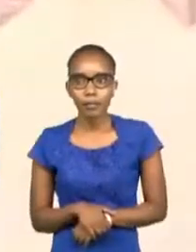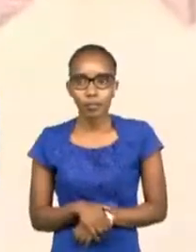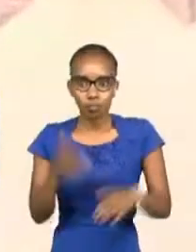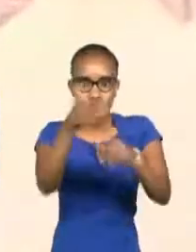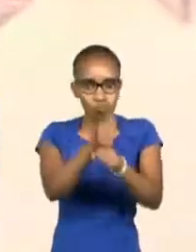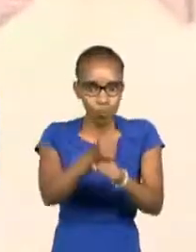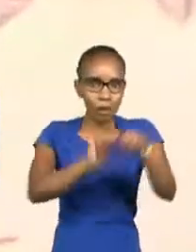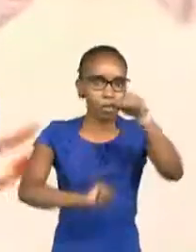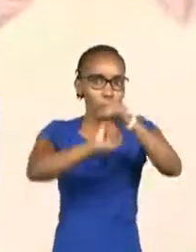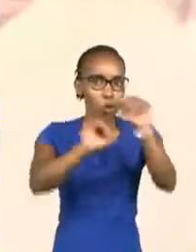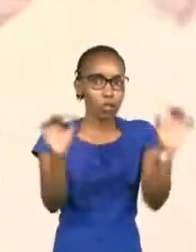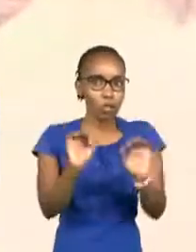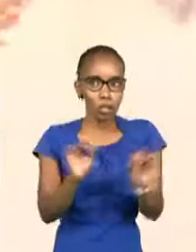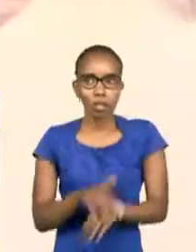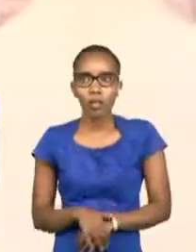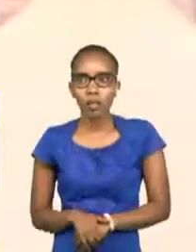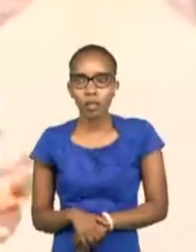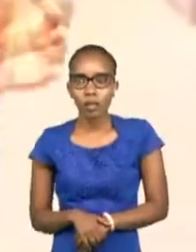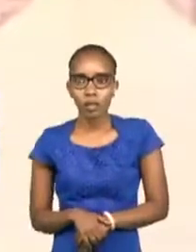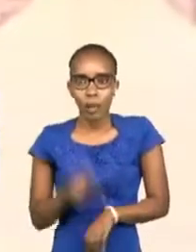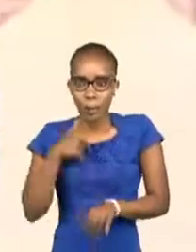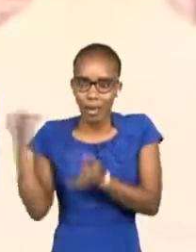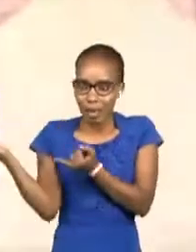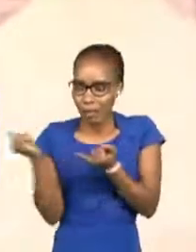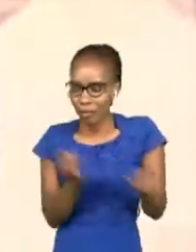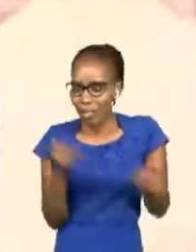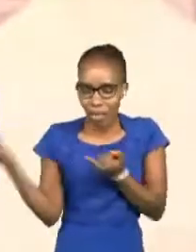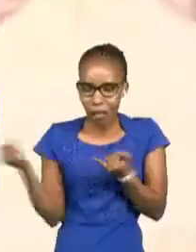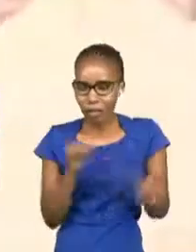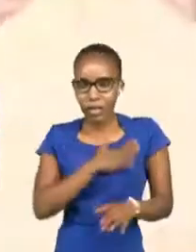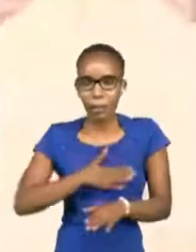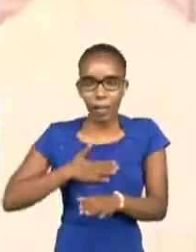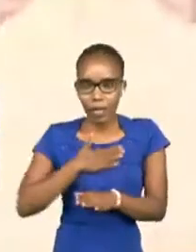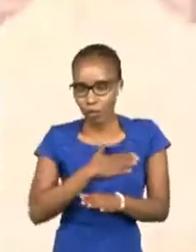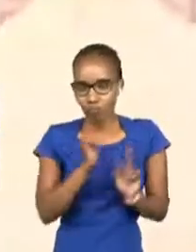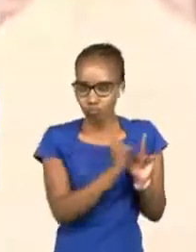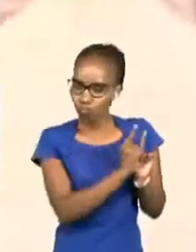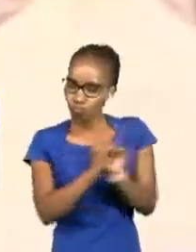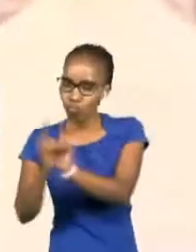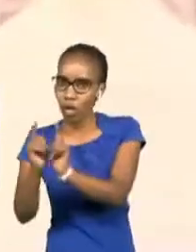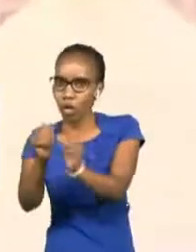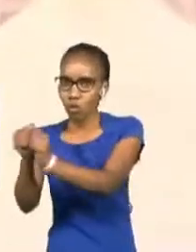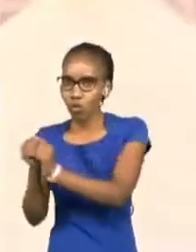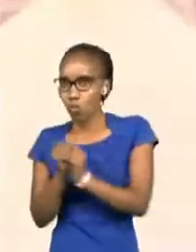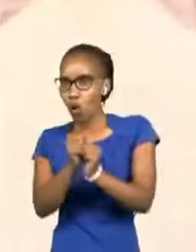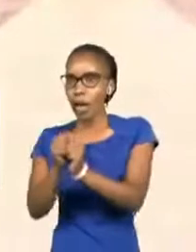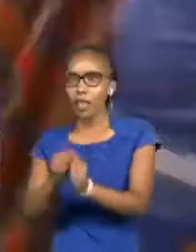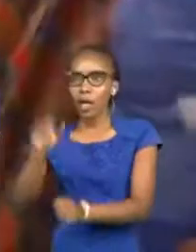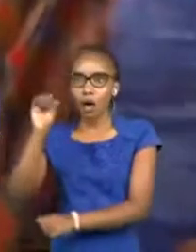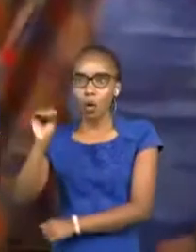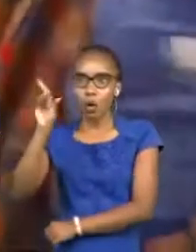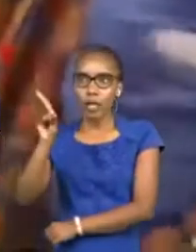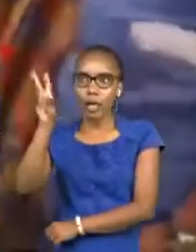shirikisho? Mimi naita yeye naalika yeye bwana njoo twende pamoja. Kama